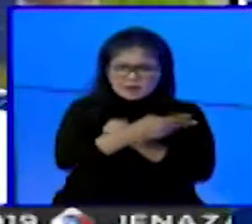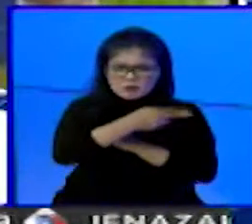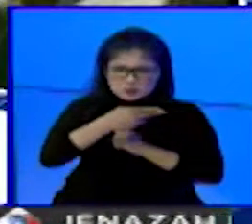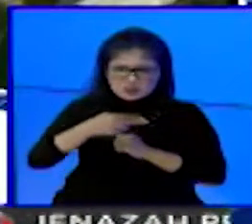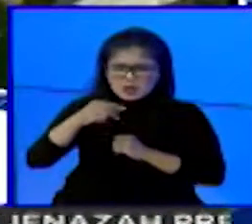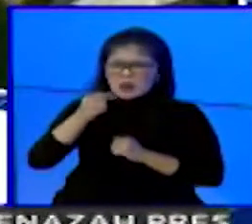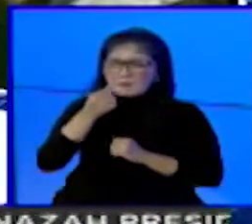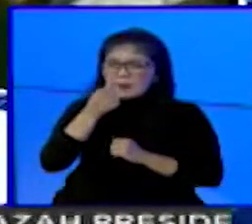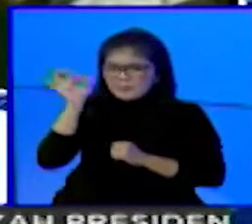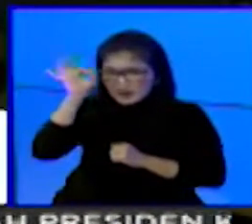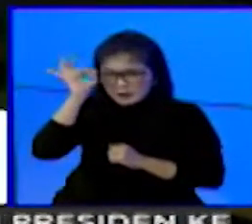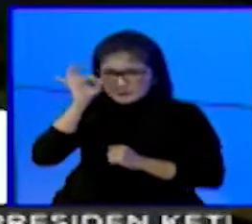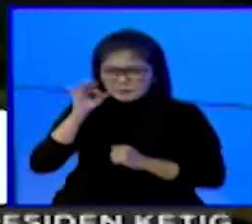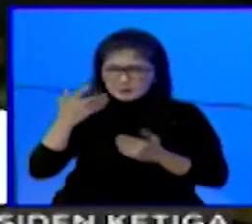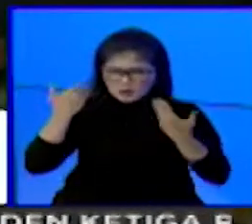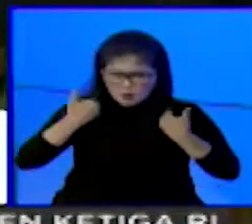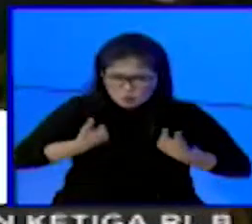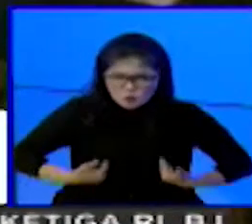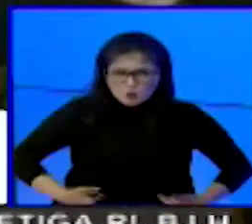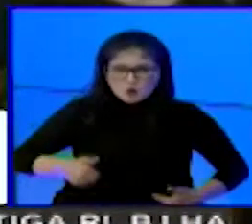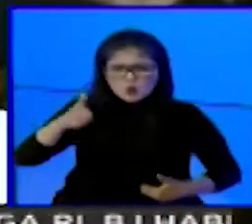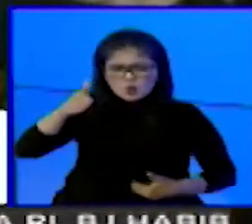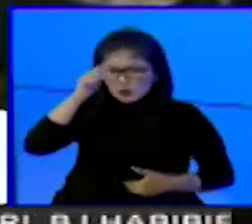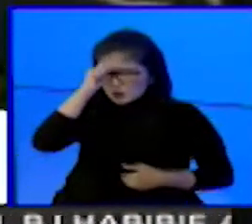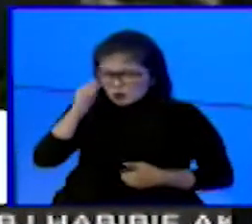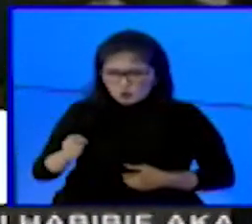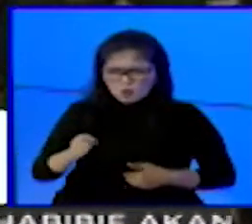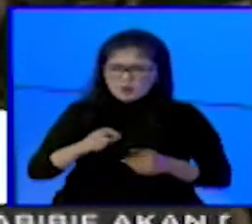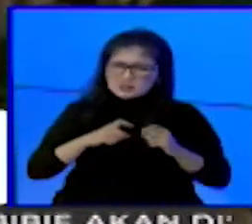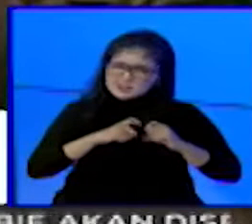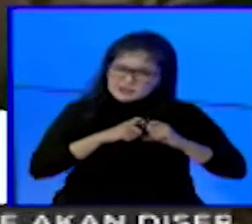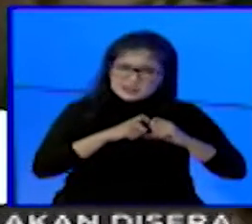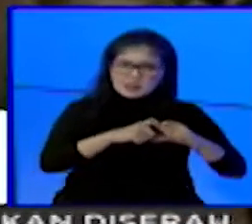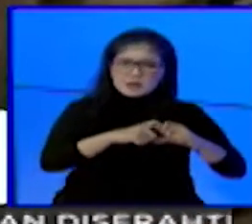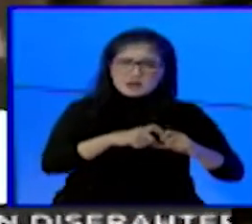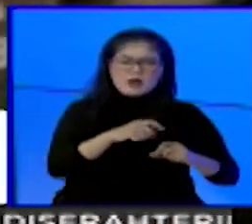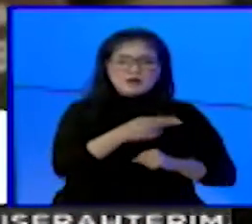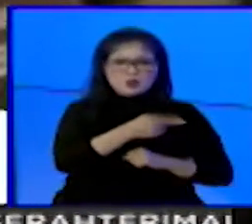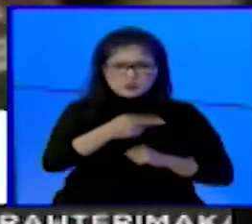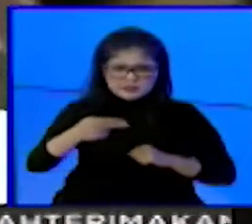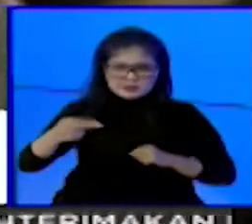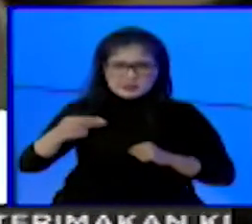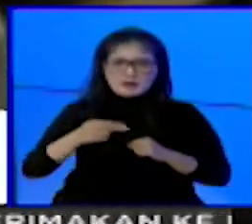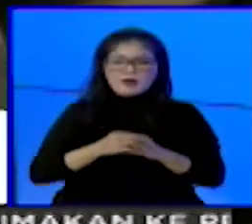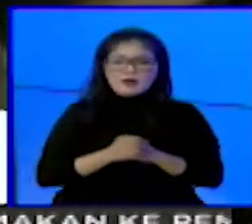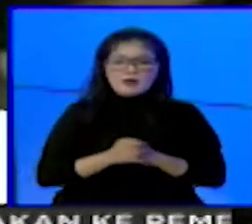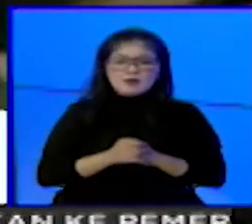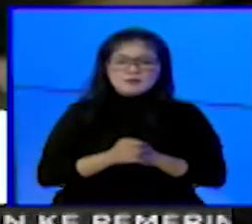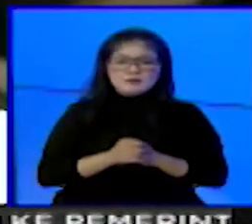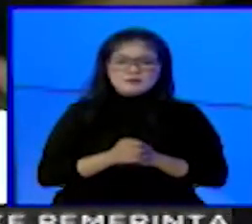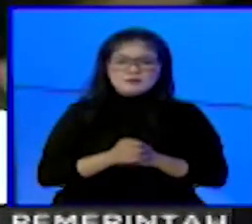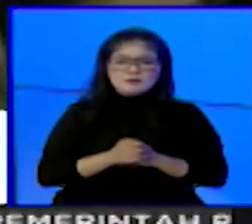kenal sebagai figur yang sangat peduli dan cinta sekali terhadap Republik. Beliau meninggalkan karir yang luar